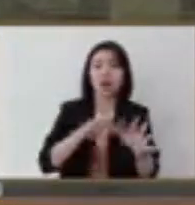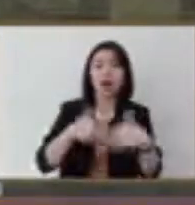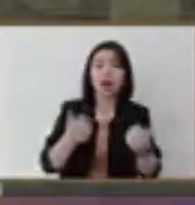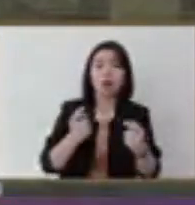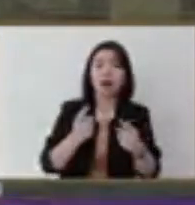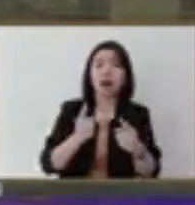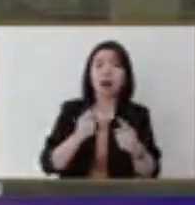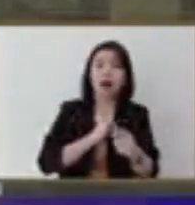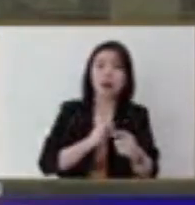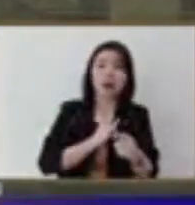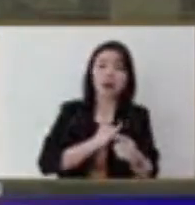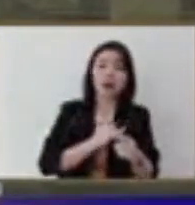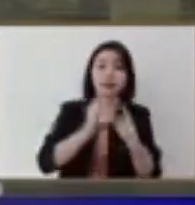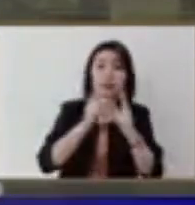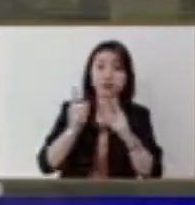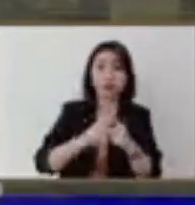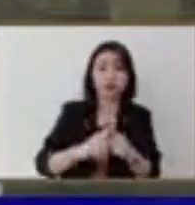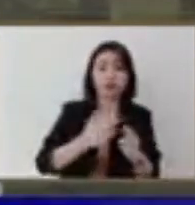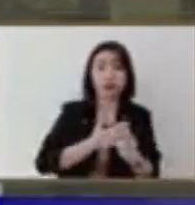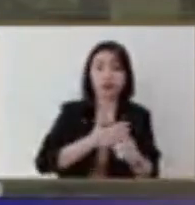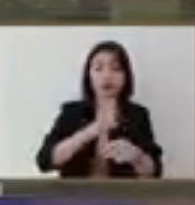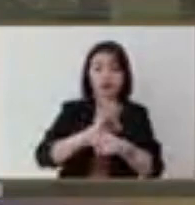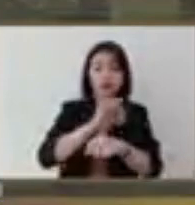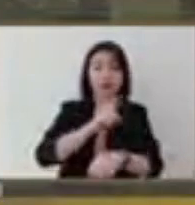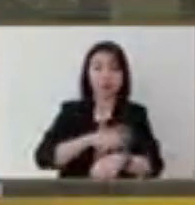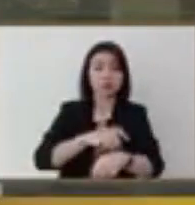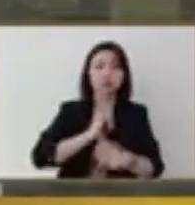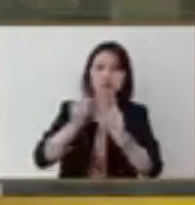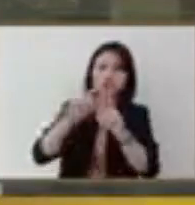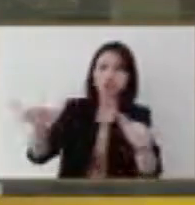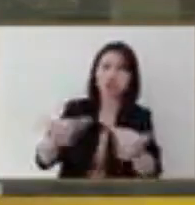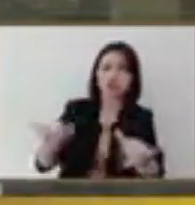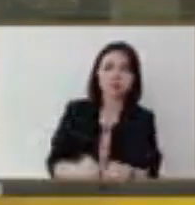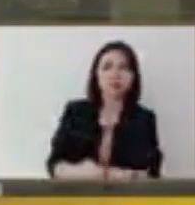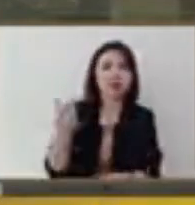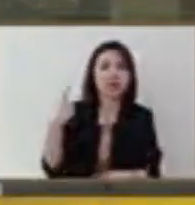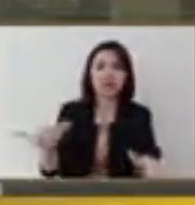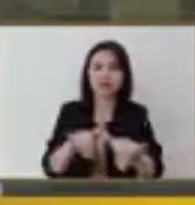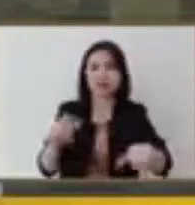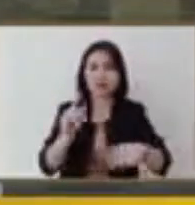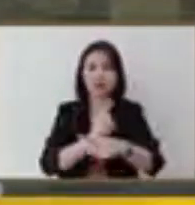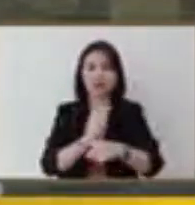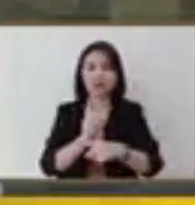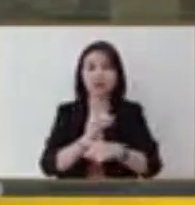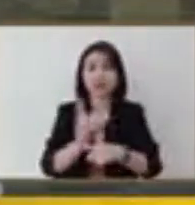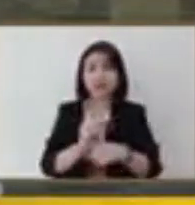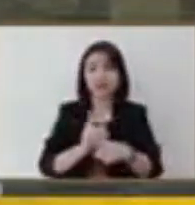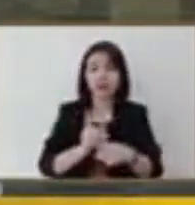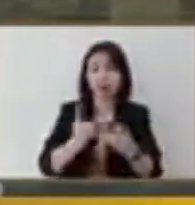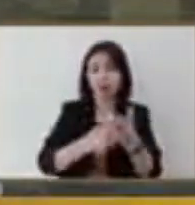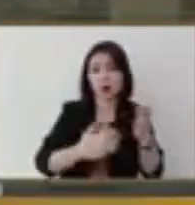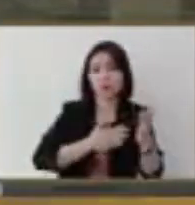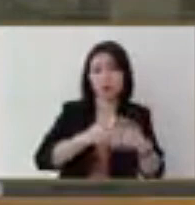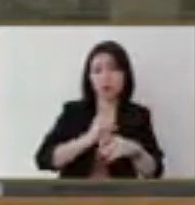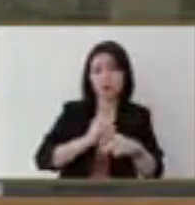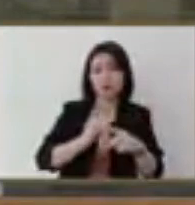din ang trato ko sa kanila. Sapagkat sabi ko nga po sa inyo, iisa lang ang disiplina rito sa church. Ang disiplina ko sa bahay, disiplina rito sa